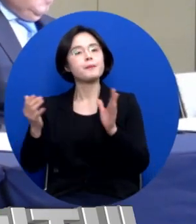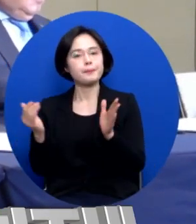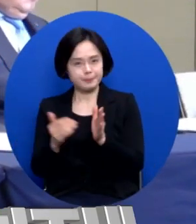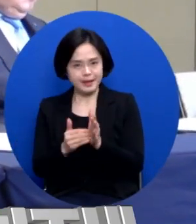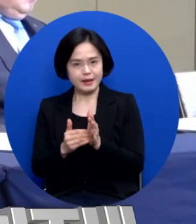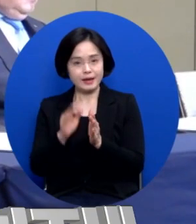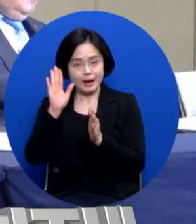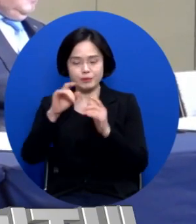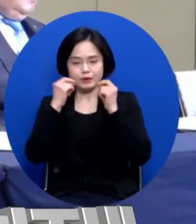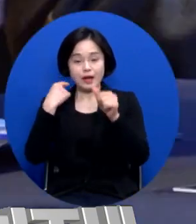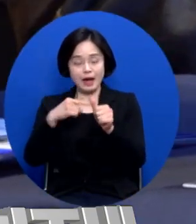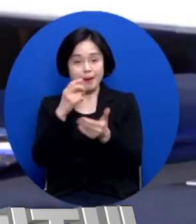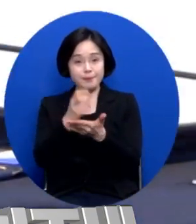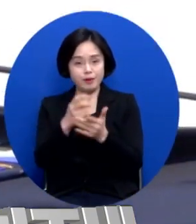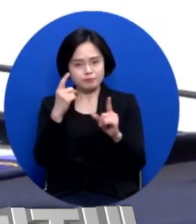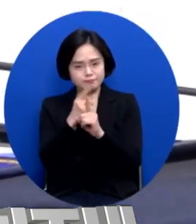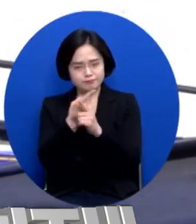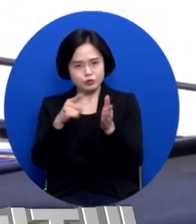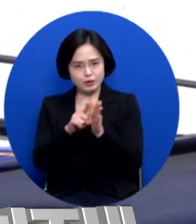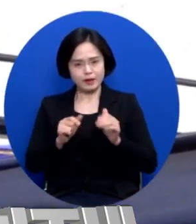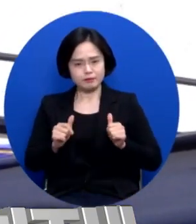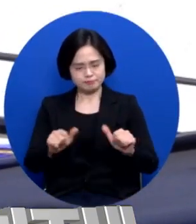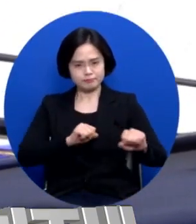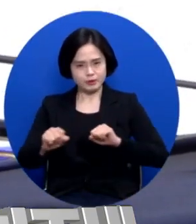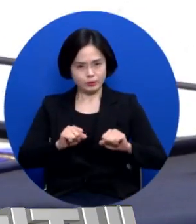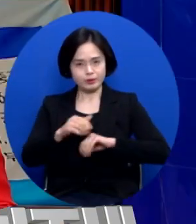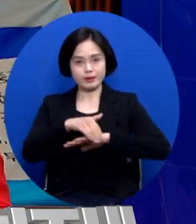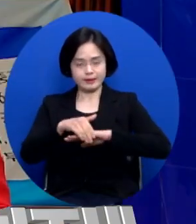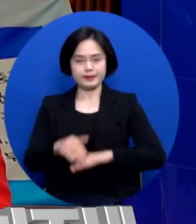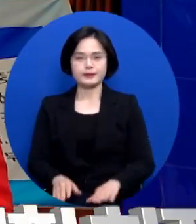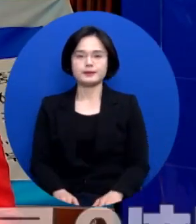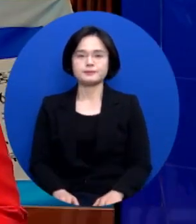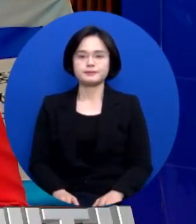사학법 재개정을 위한 활동에도 더욱 힘쓸 계획입니다.